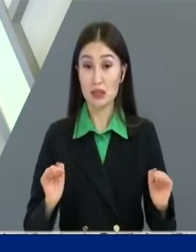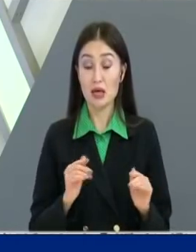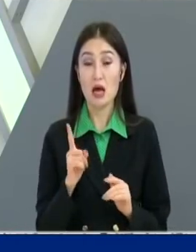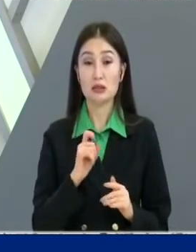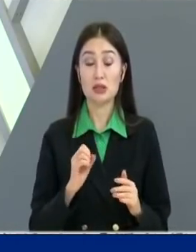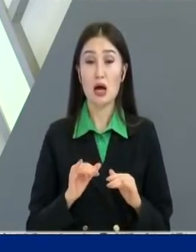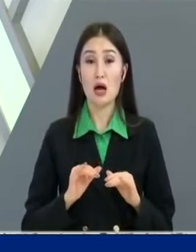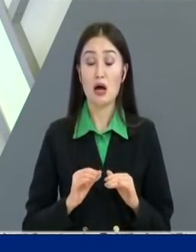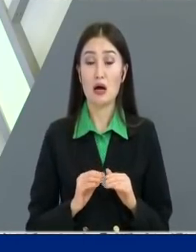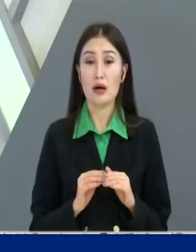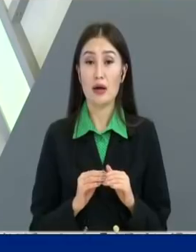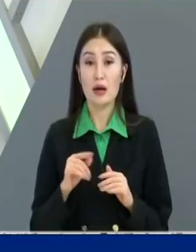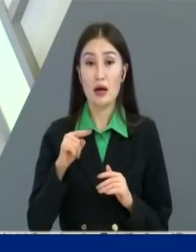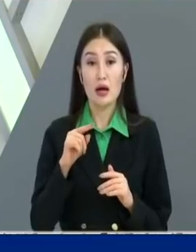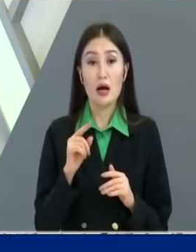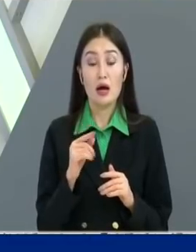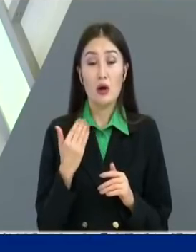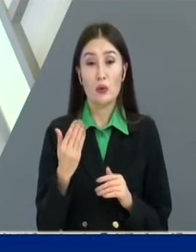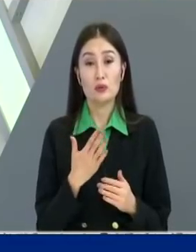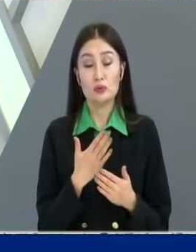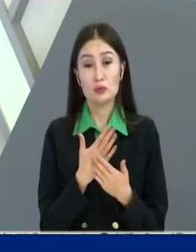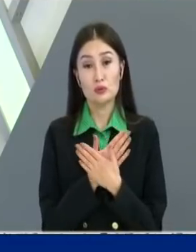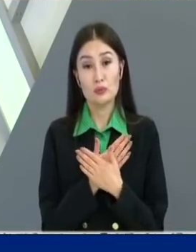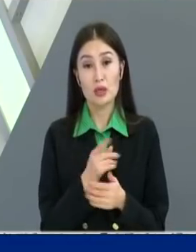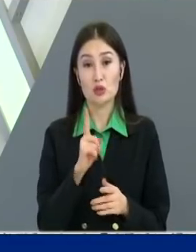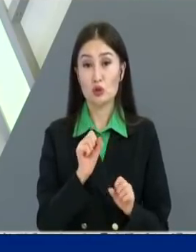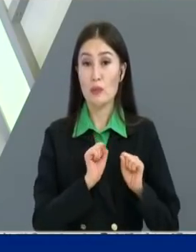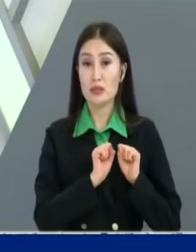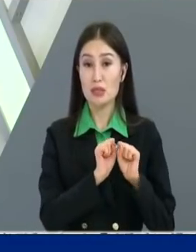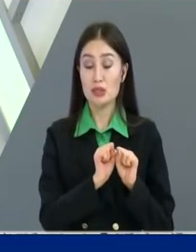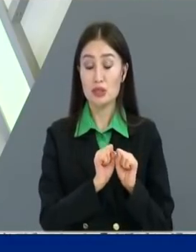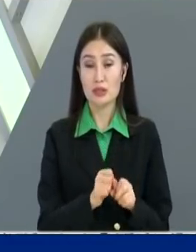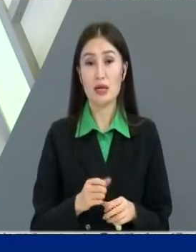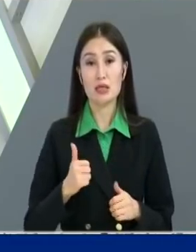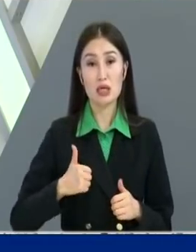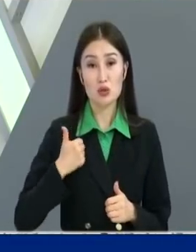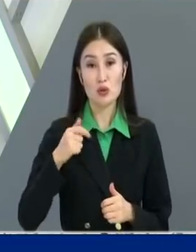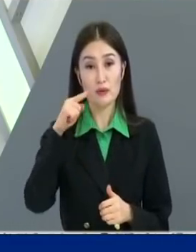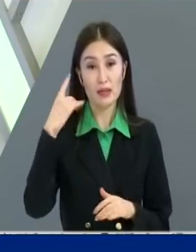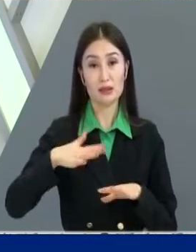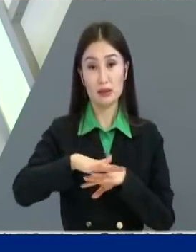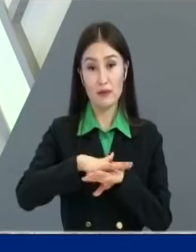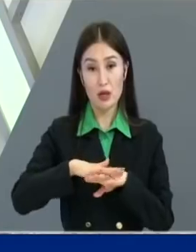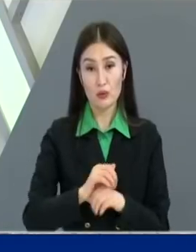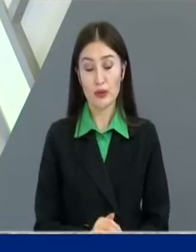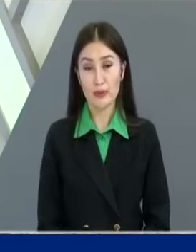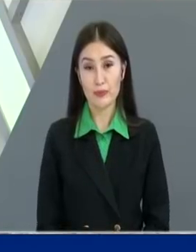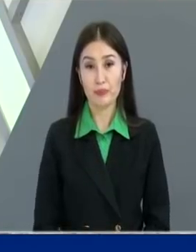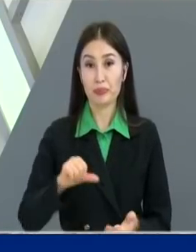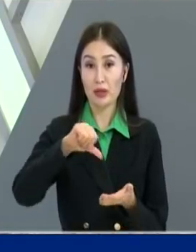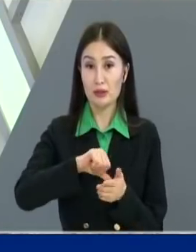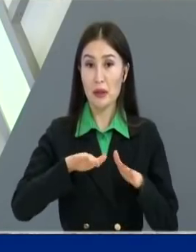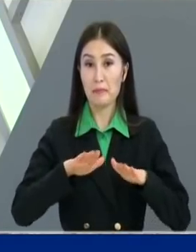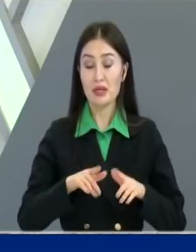будущее молодежи Кыргызстана. Он отправился на небо, чтобы защищать честь и достоинство кыргызского народа. Представители